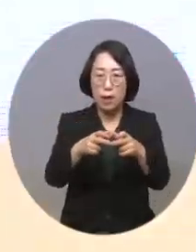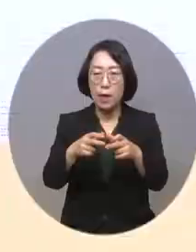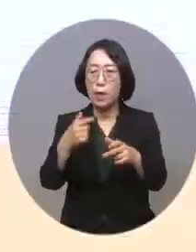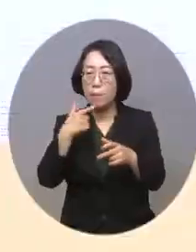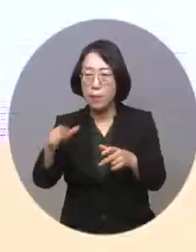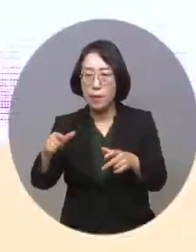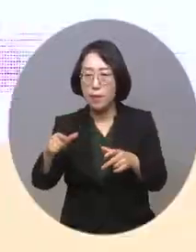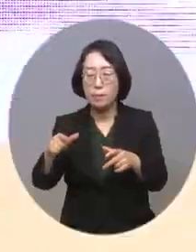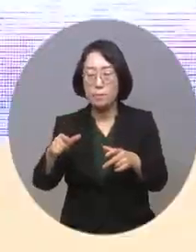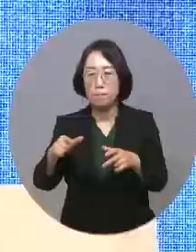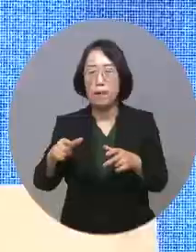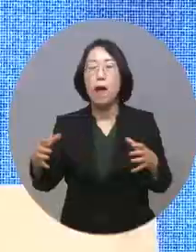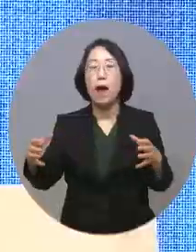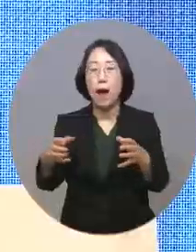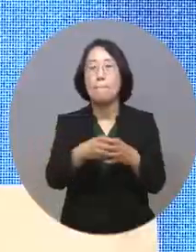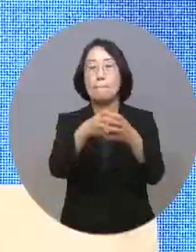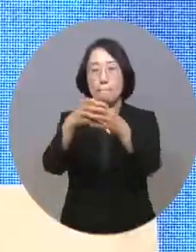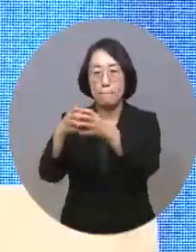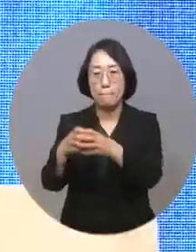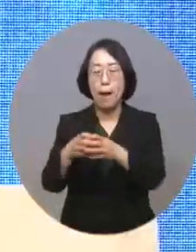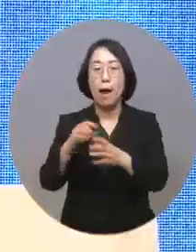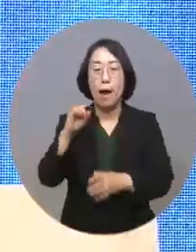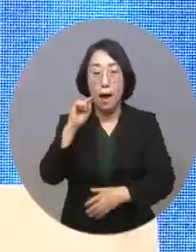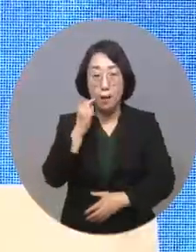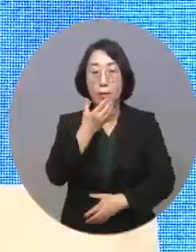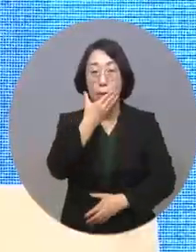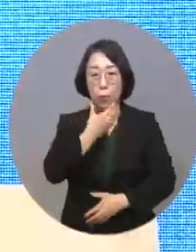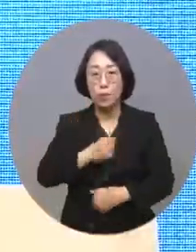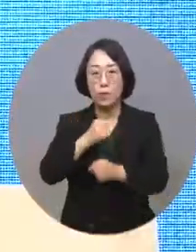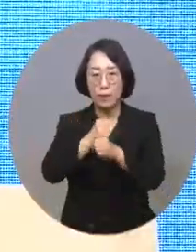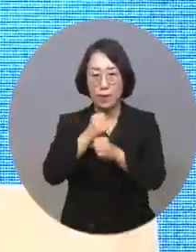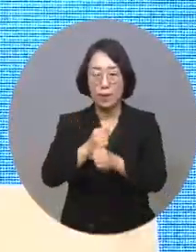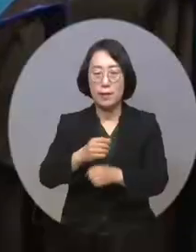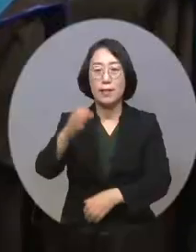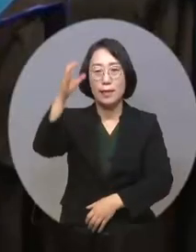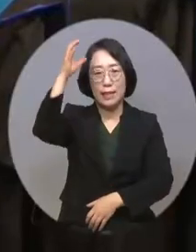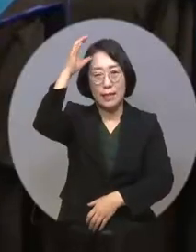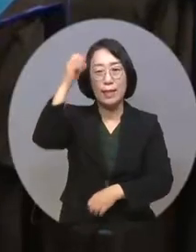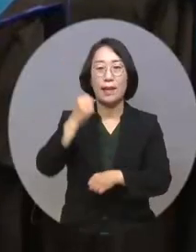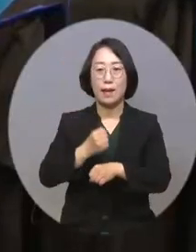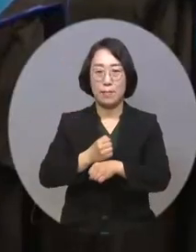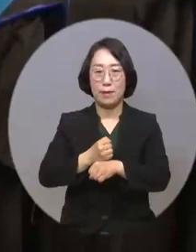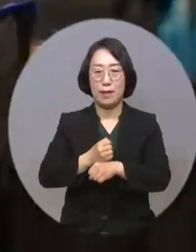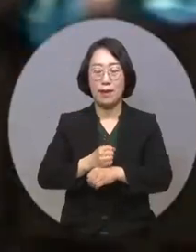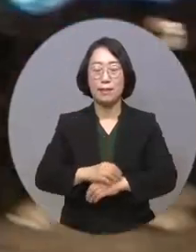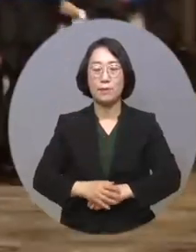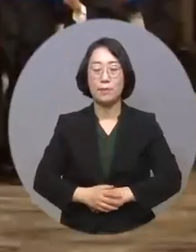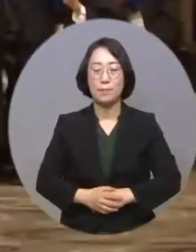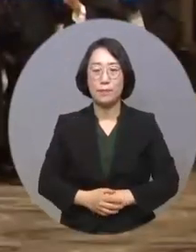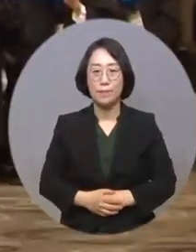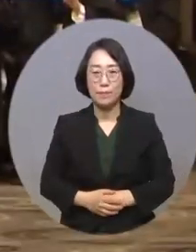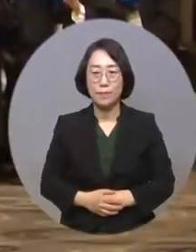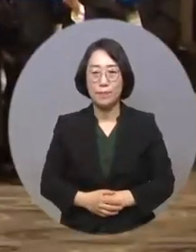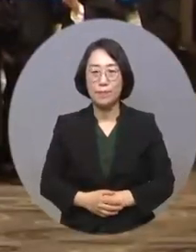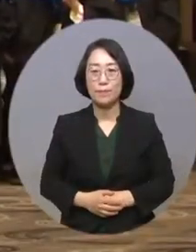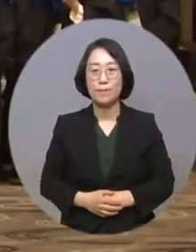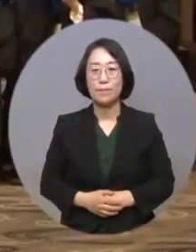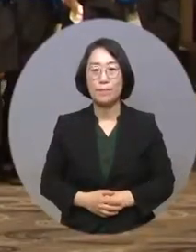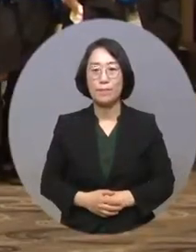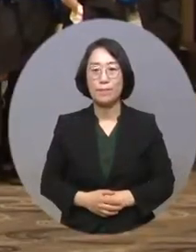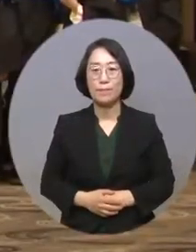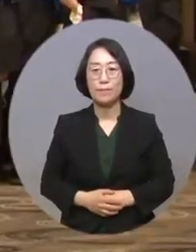허물고 한층 더 아름다운 복지를 만들어 나갈 수 있기를 기대해 봅니다 지금까지 복지 tv 부산 방송 환경